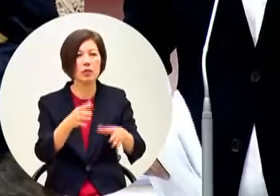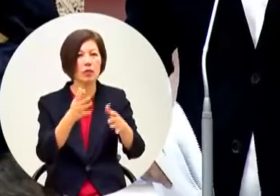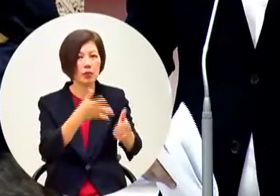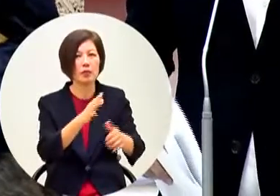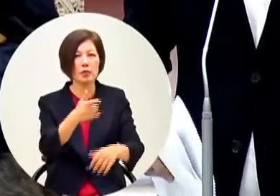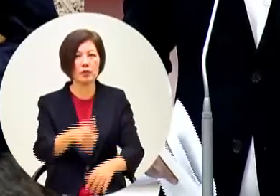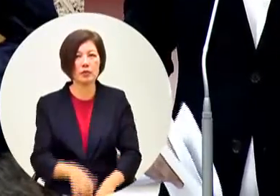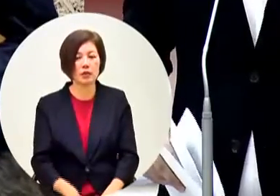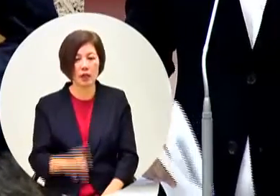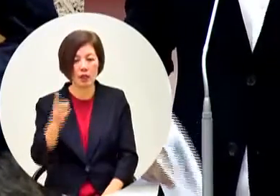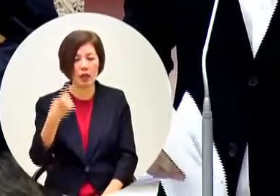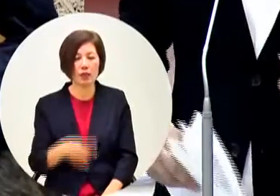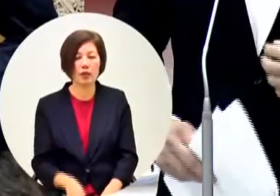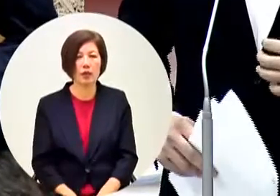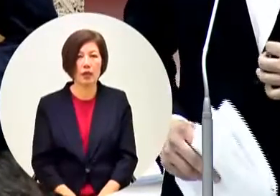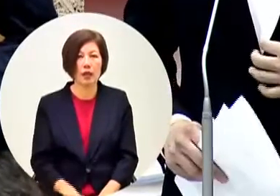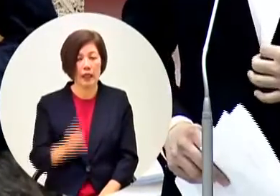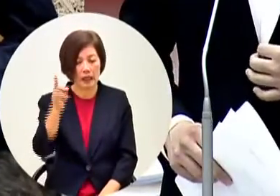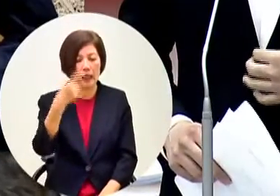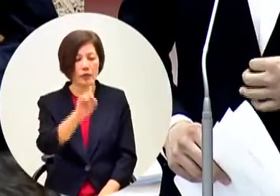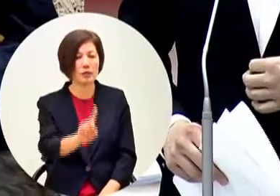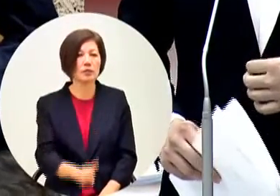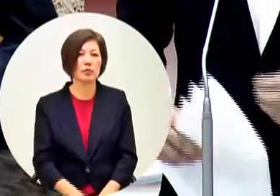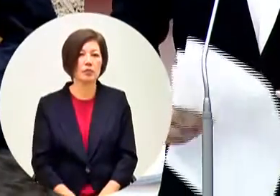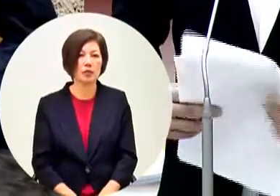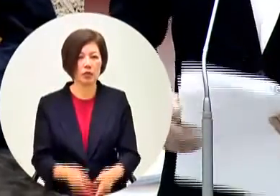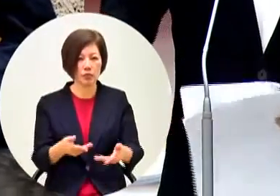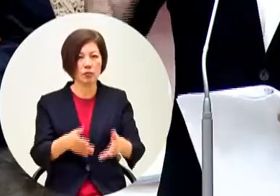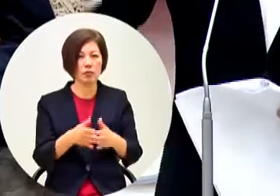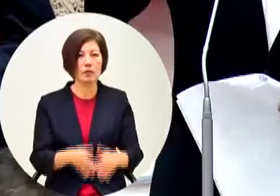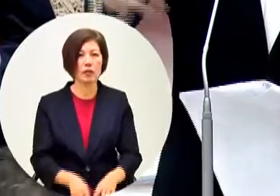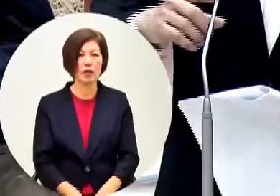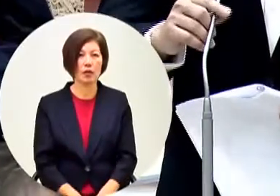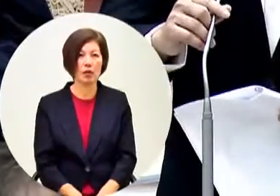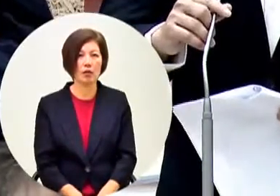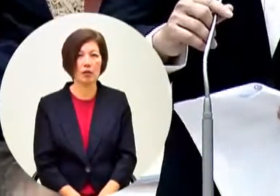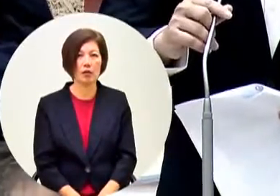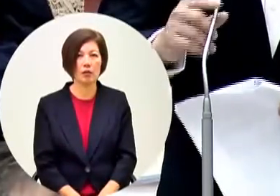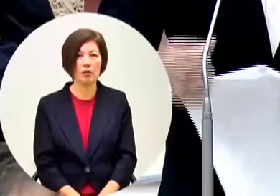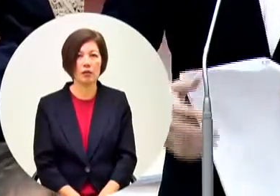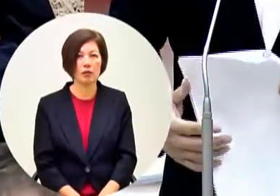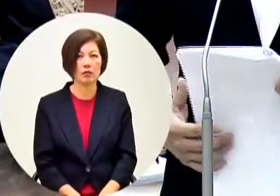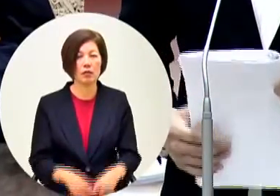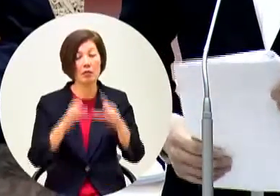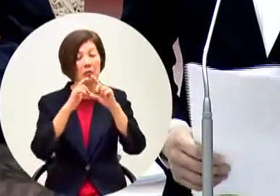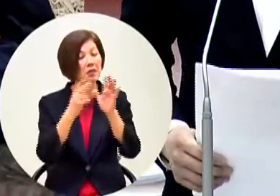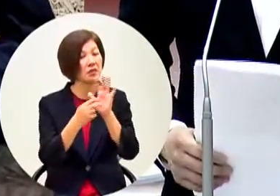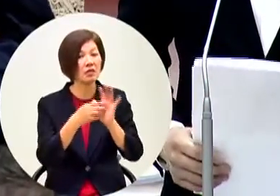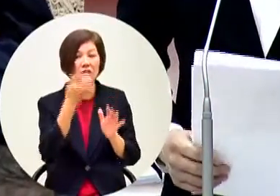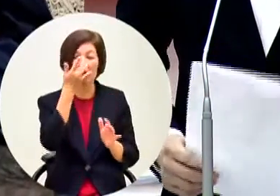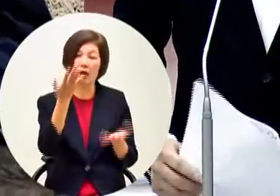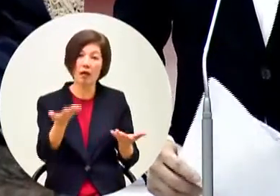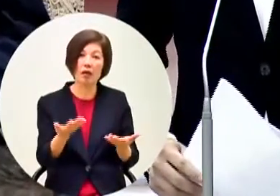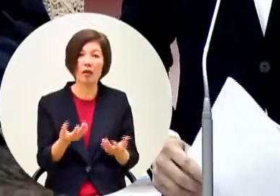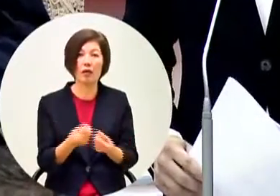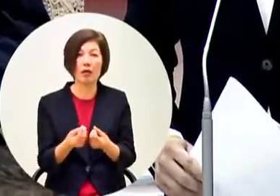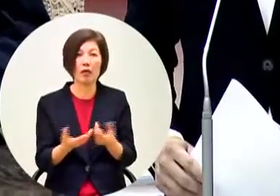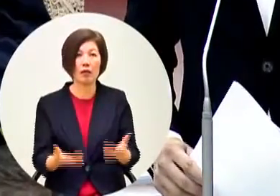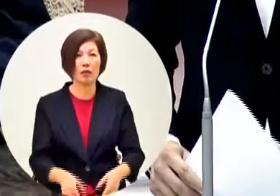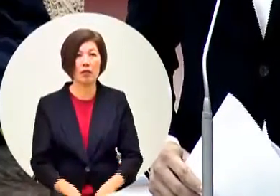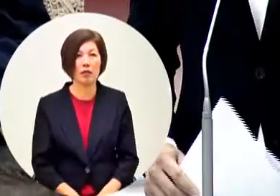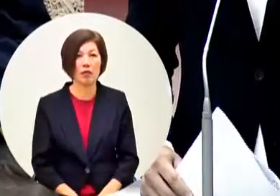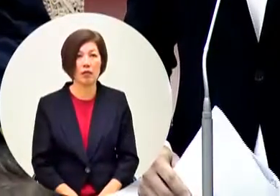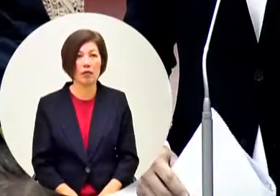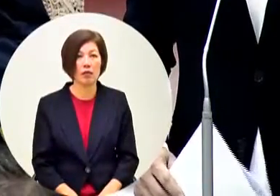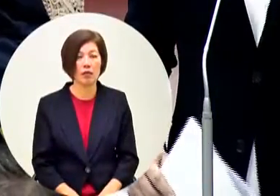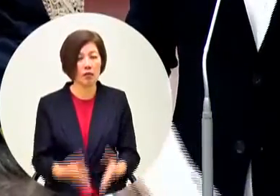则拆都没有问题，是说来源是什么很重要。 这个我们 是，这个问题回答不出来，就是说，其实我现在得知道， 因为那个